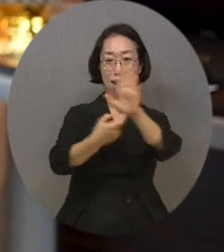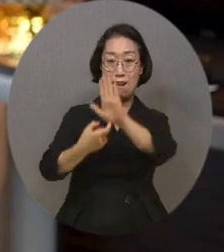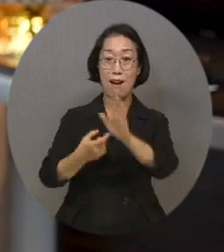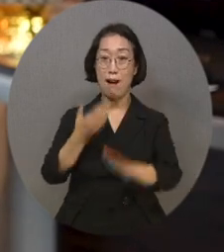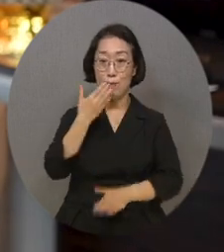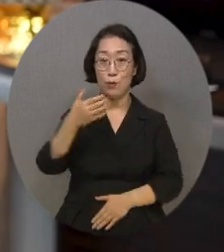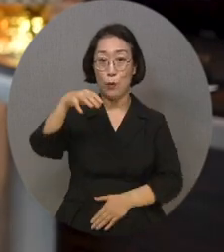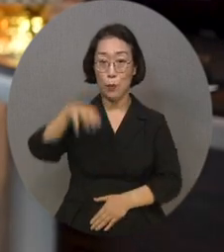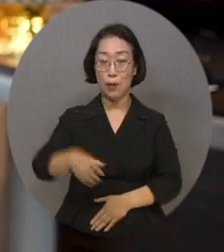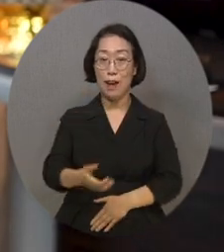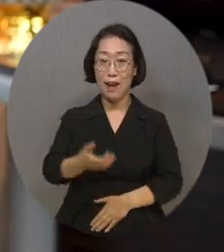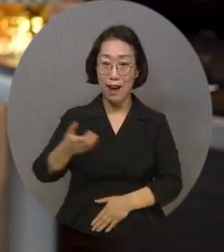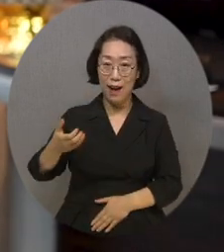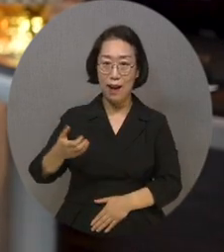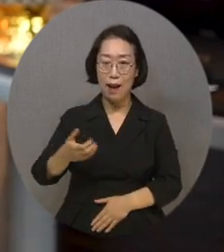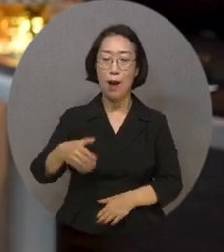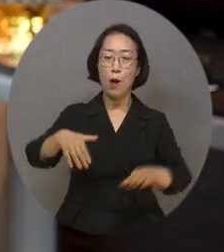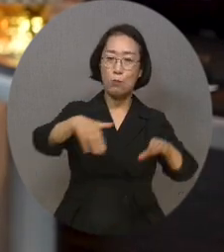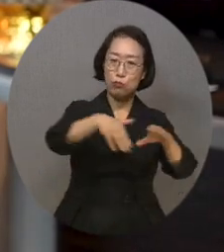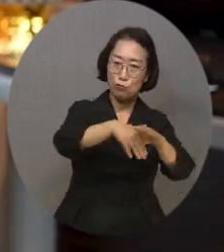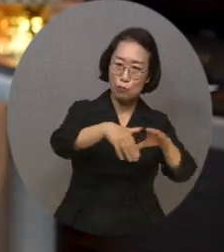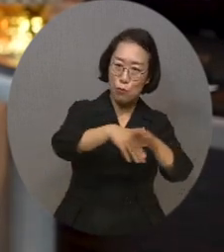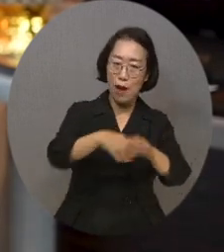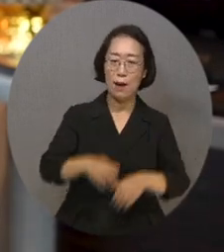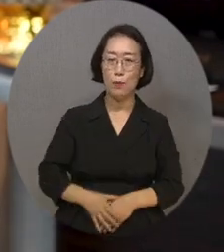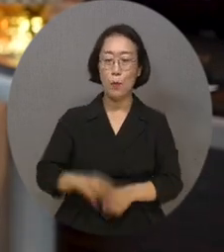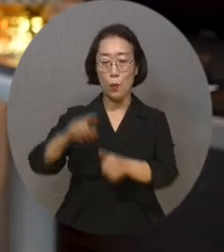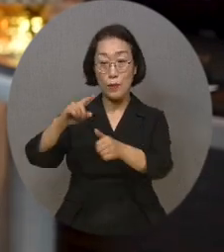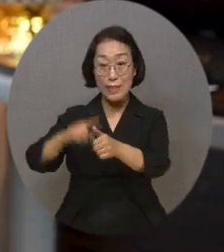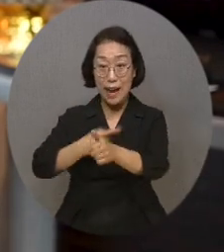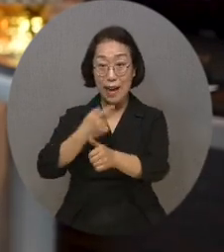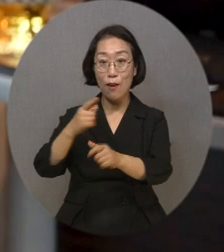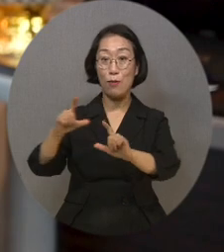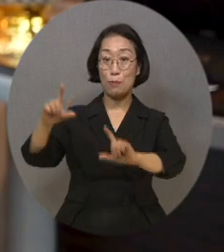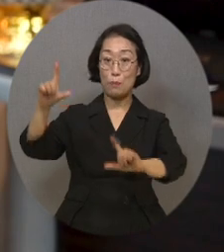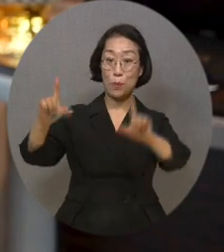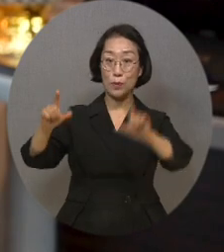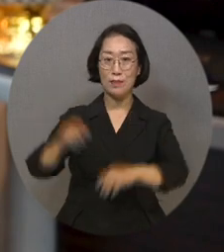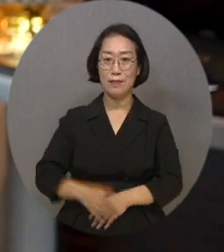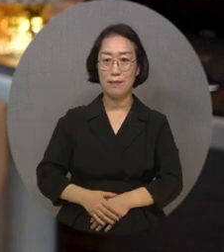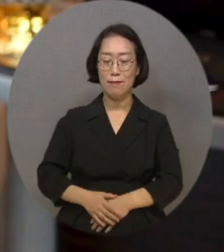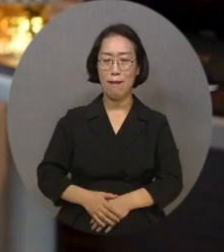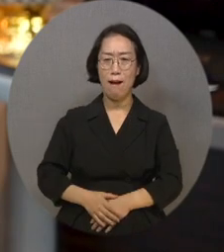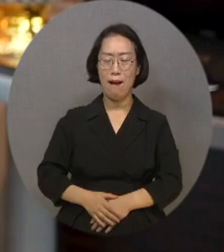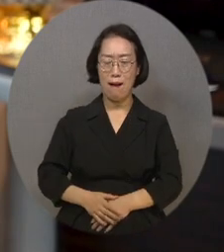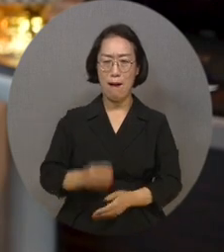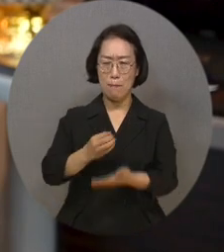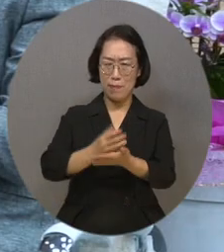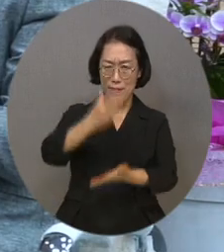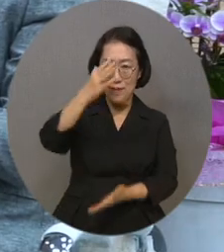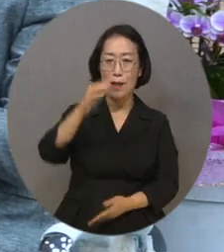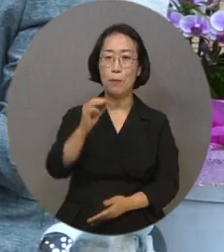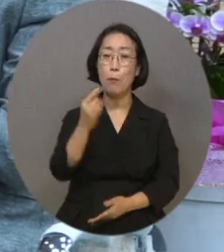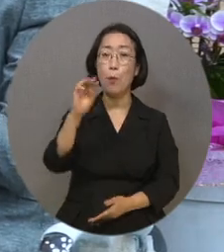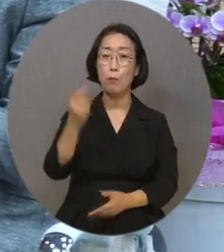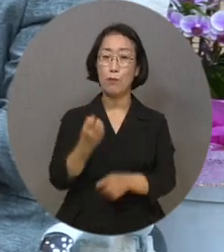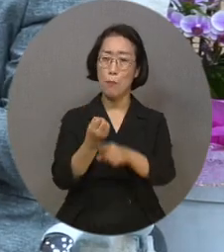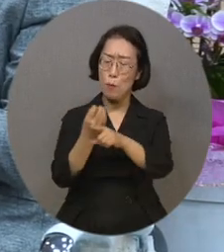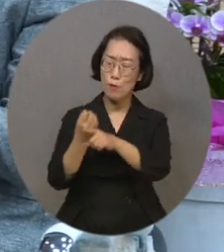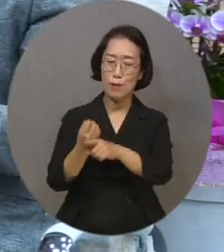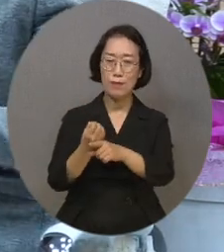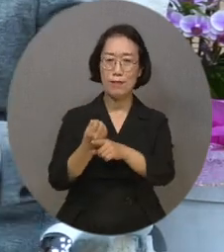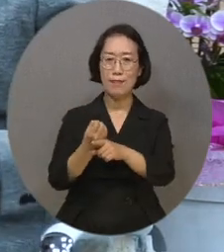뭐 말씀하신 것 좀 문화도 있고 자연 생태적인 것도 있고 정말 보물을 일곱 가지나 가지고 있는 아주